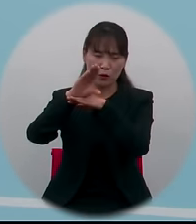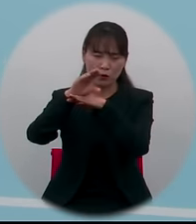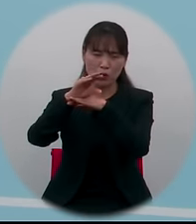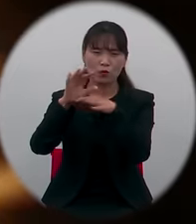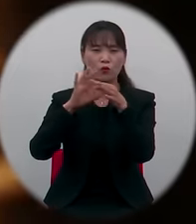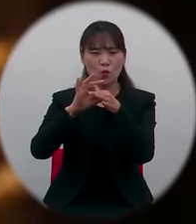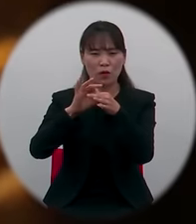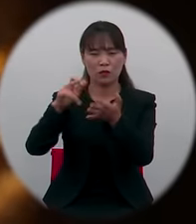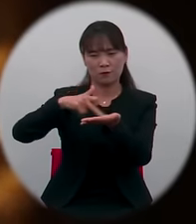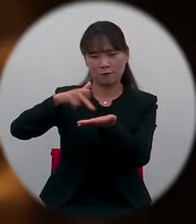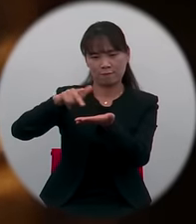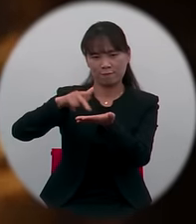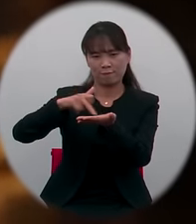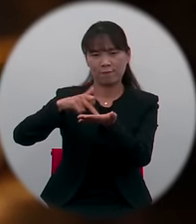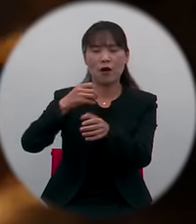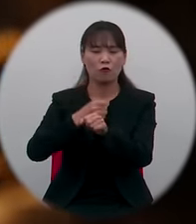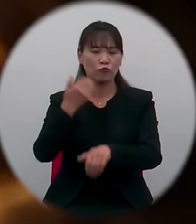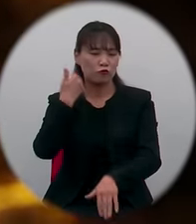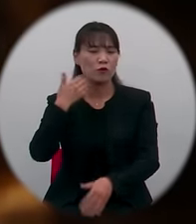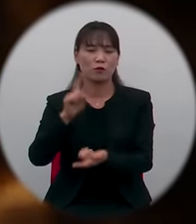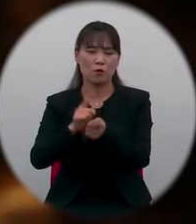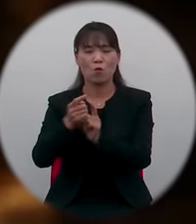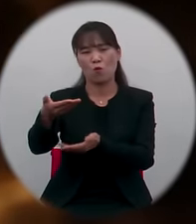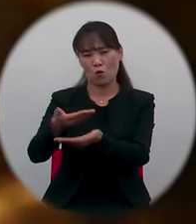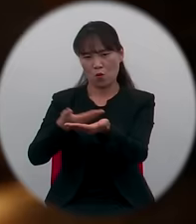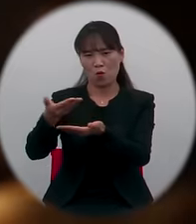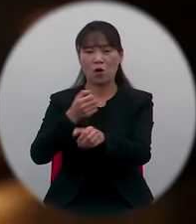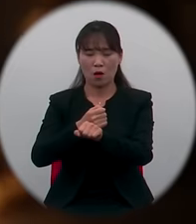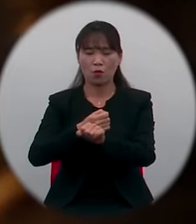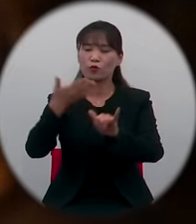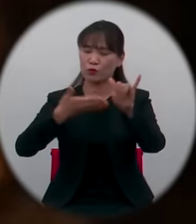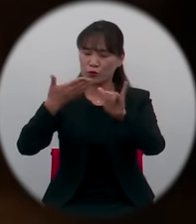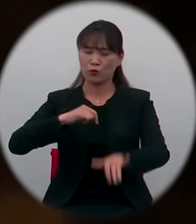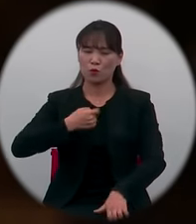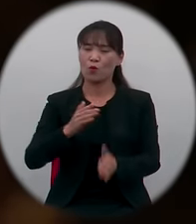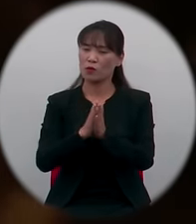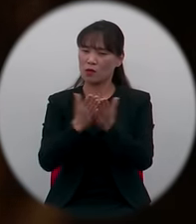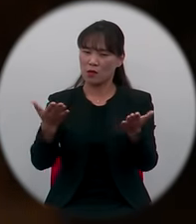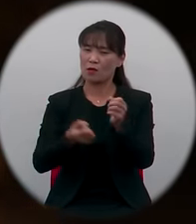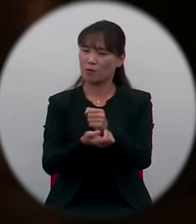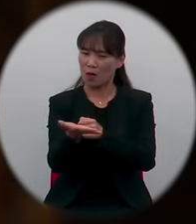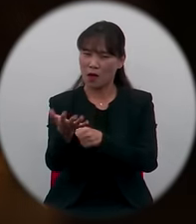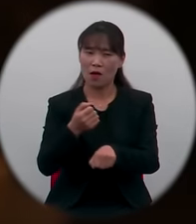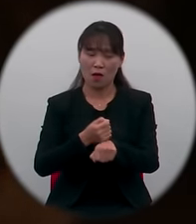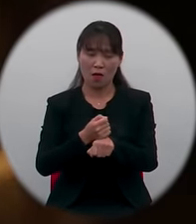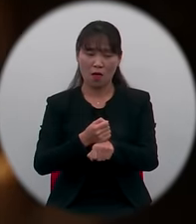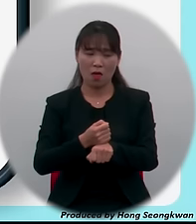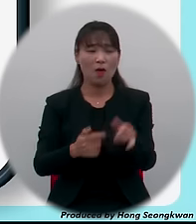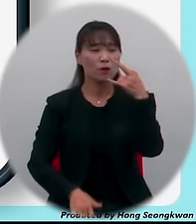커지면 실시간 스트리밍 방송을 보면서 채팅을 해요 그러면서 누군가와 작용을 하죠 또 유튜브로 자신을